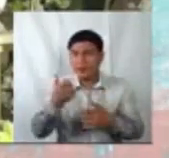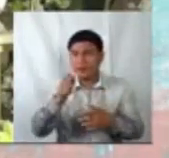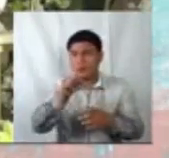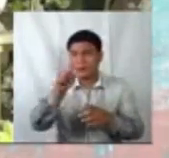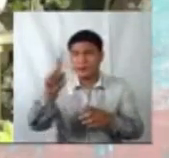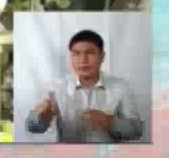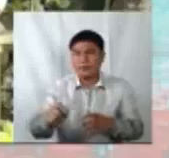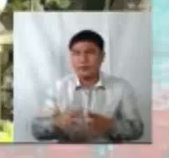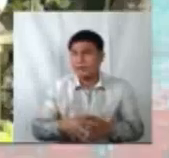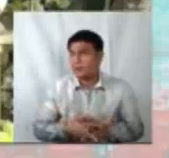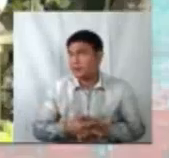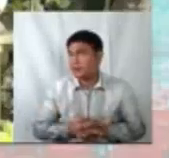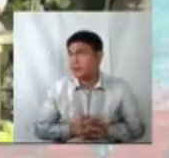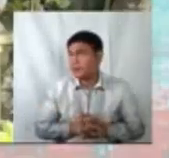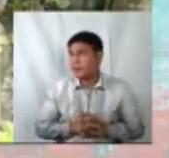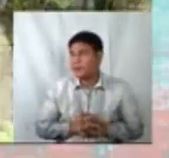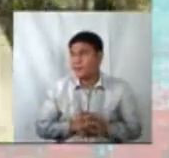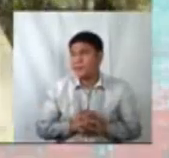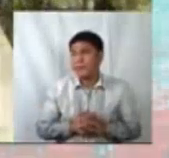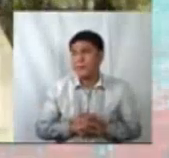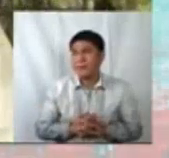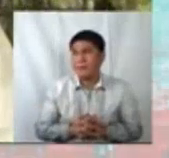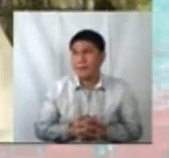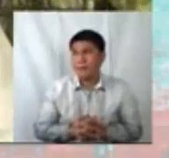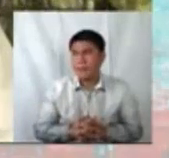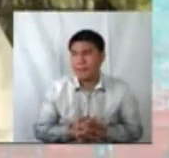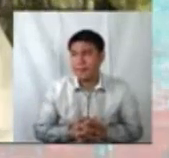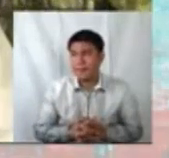Yes, Yusek Umali.